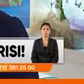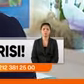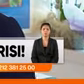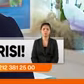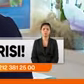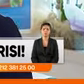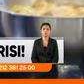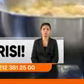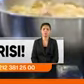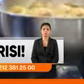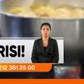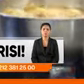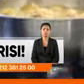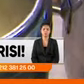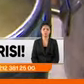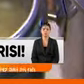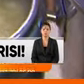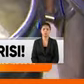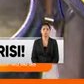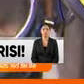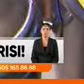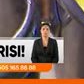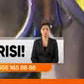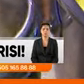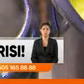Vücut için çok tehlikeli.